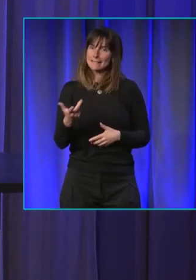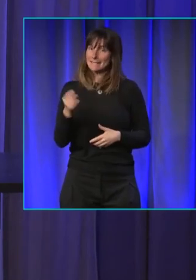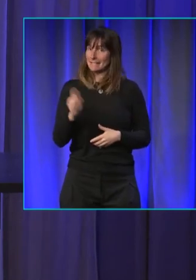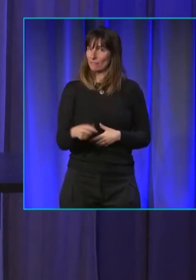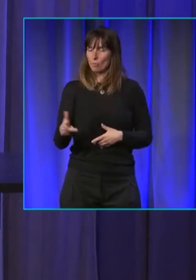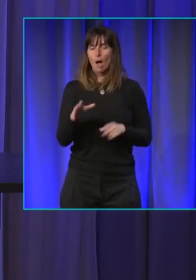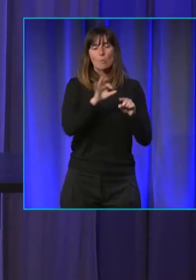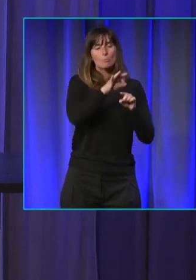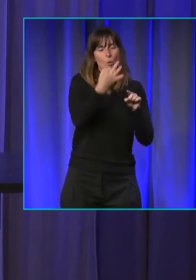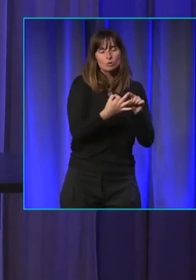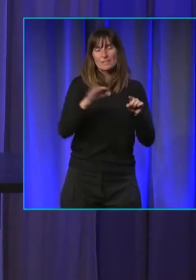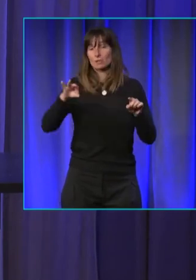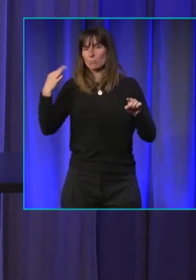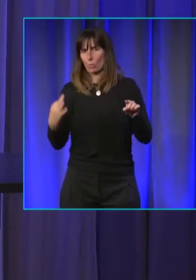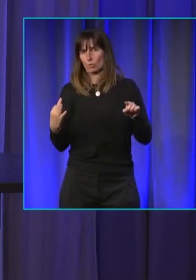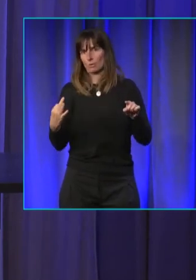Par exemple,